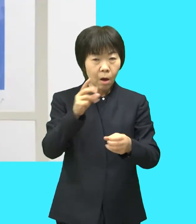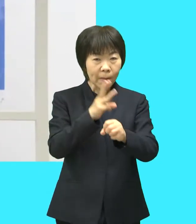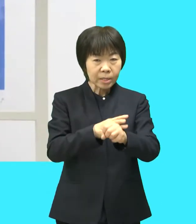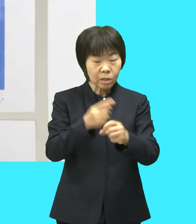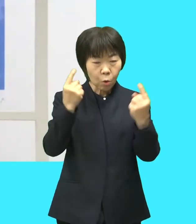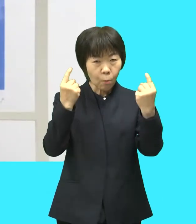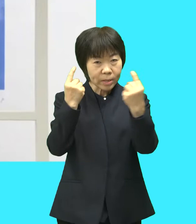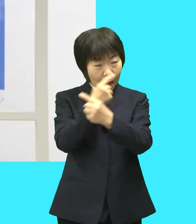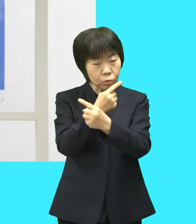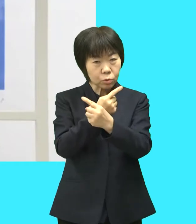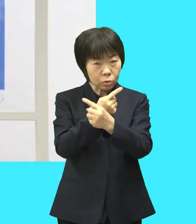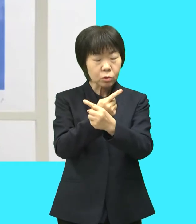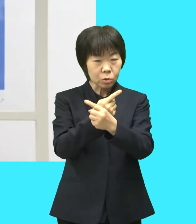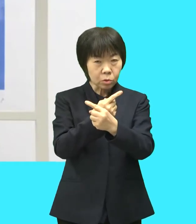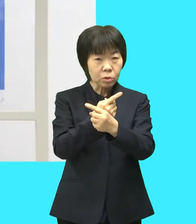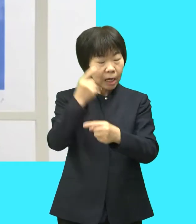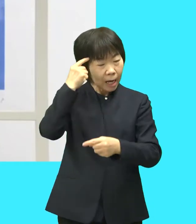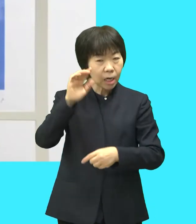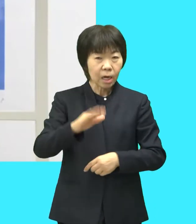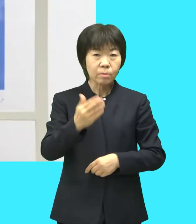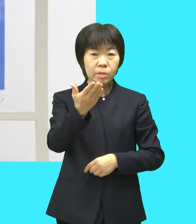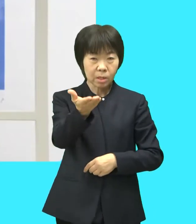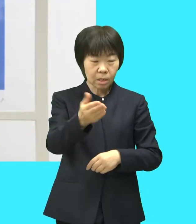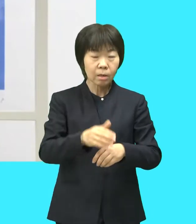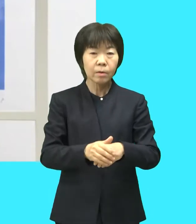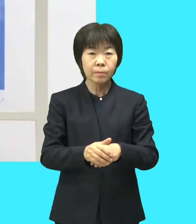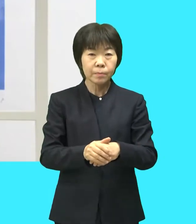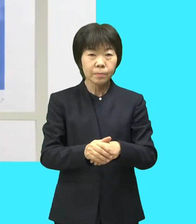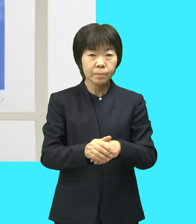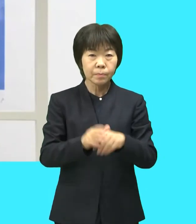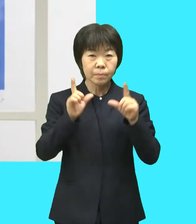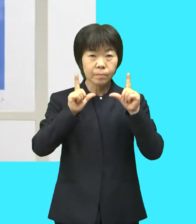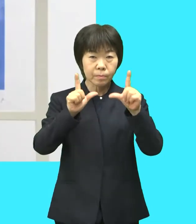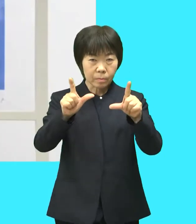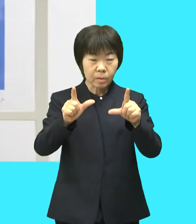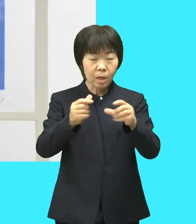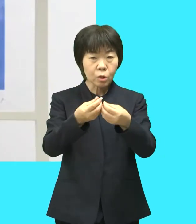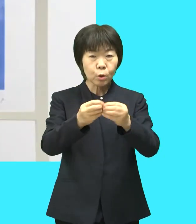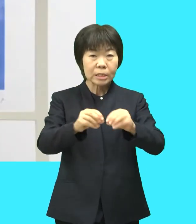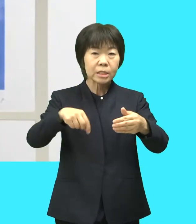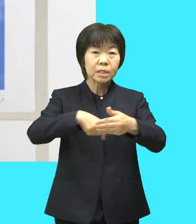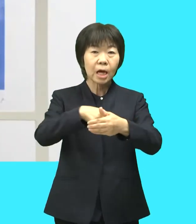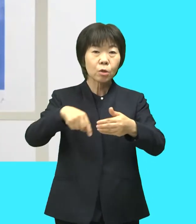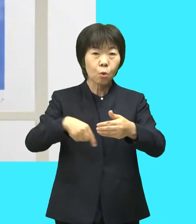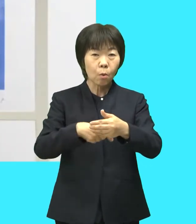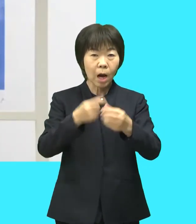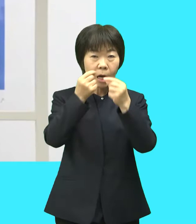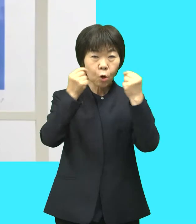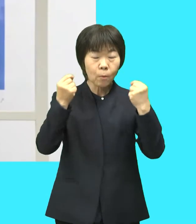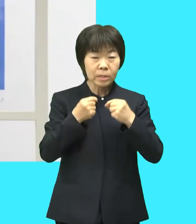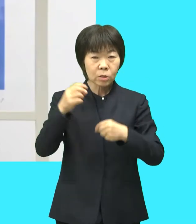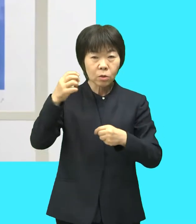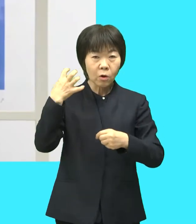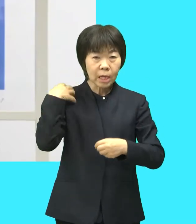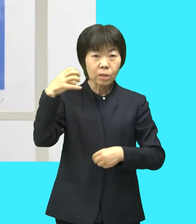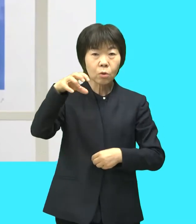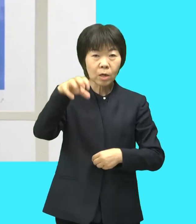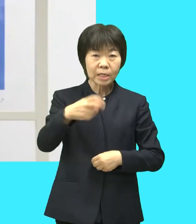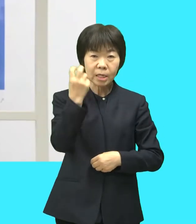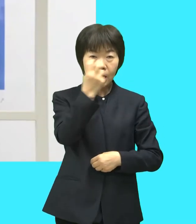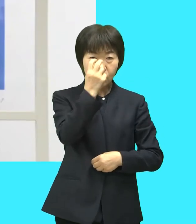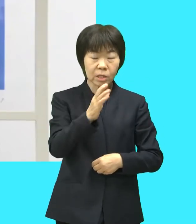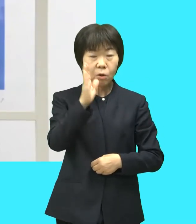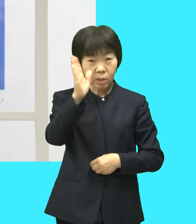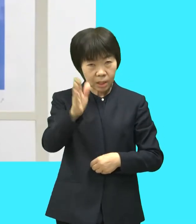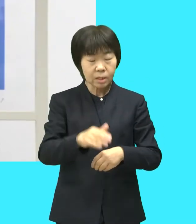見直すべきというお考えは知事にはございますか。 また詳細の内容は個別の部局に確認をしていただ